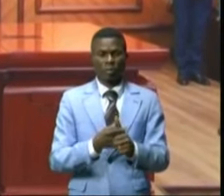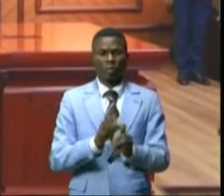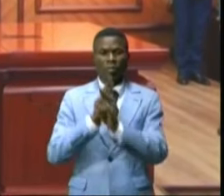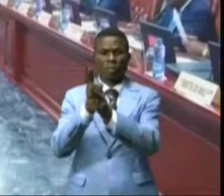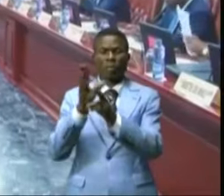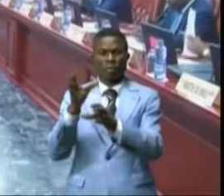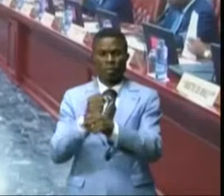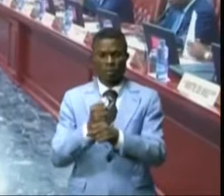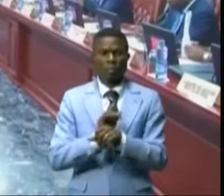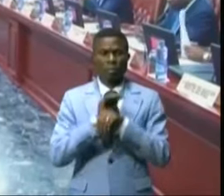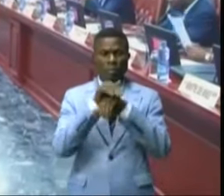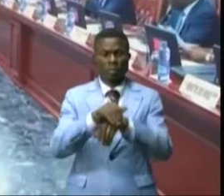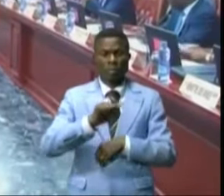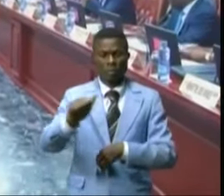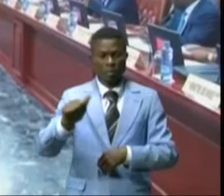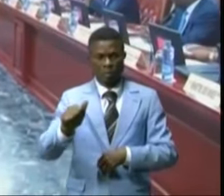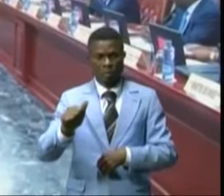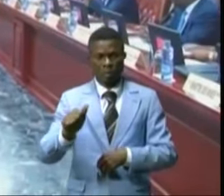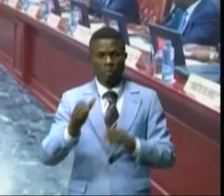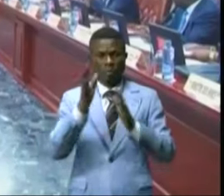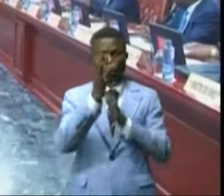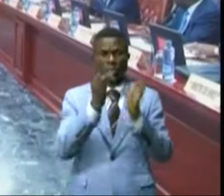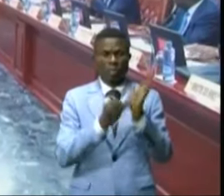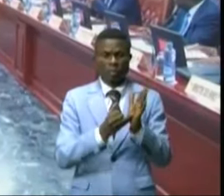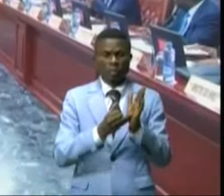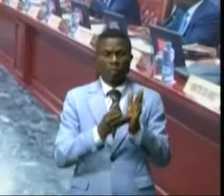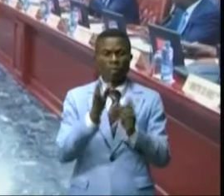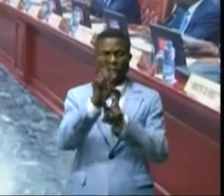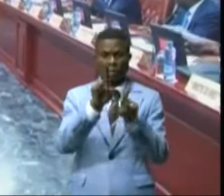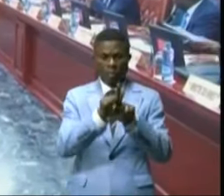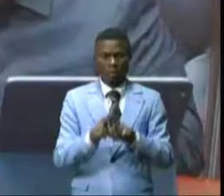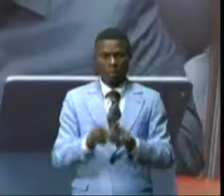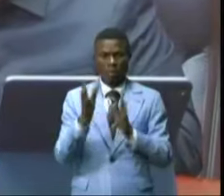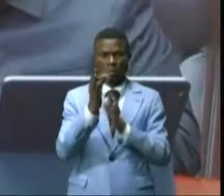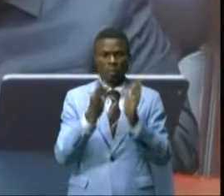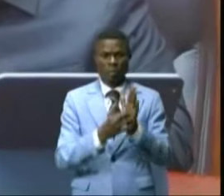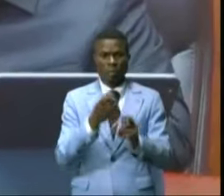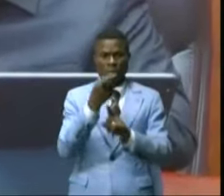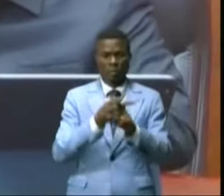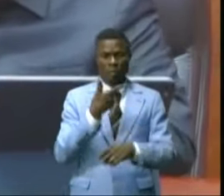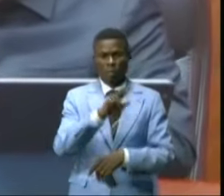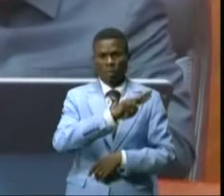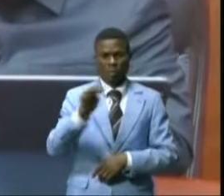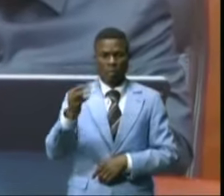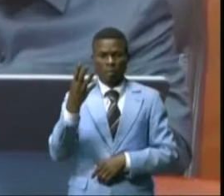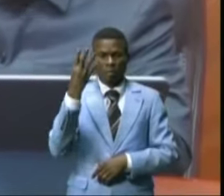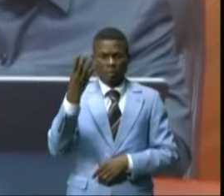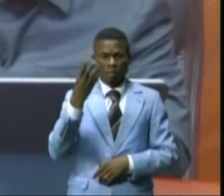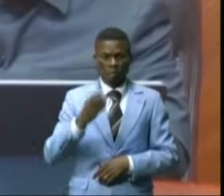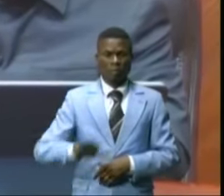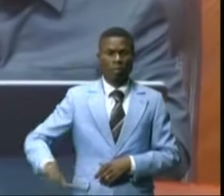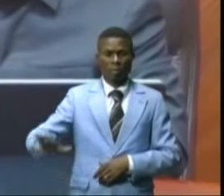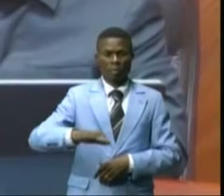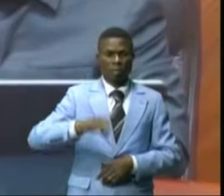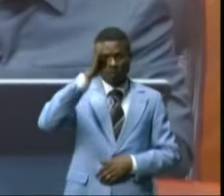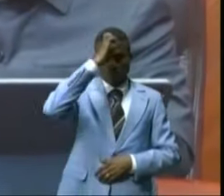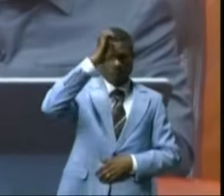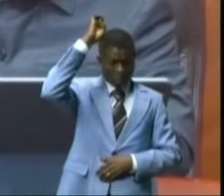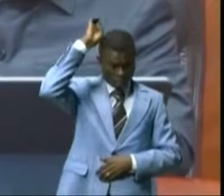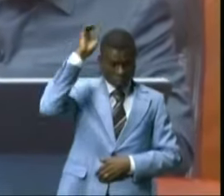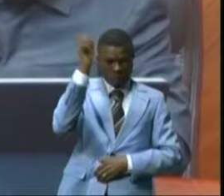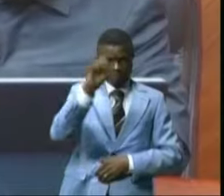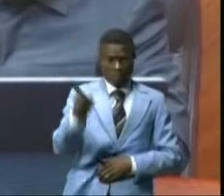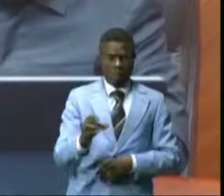de sa participation les 17 et 18 février 2024 à Addis Abeba, capitale de l'Éthiopie, à la 37e